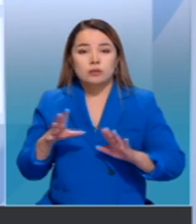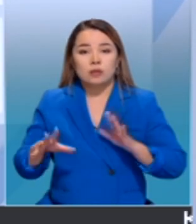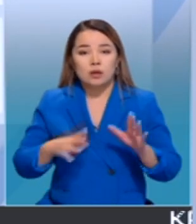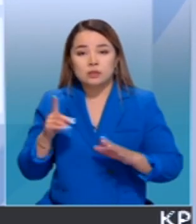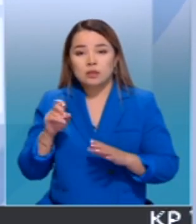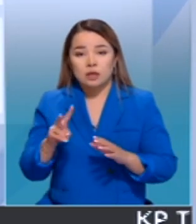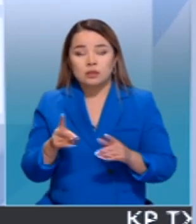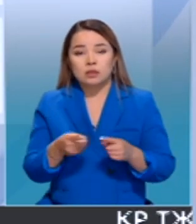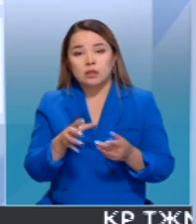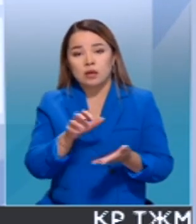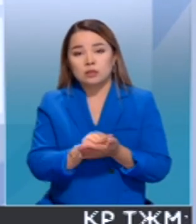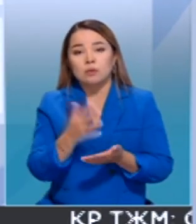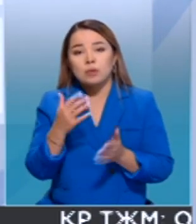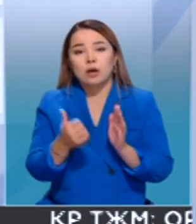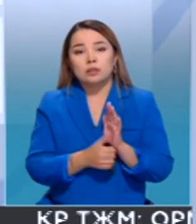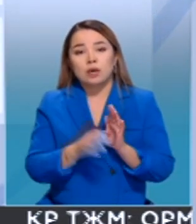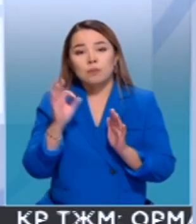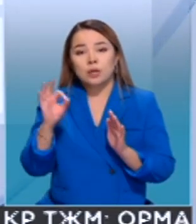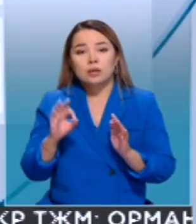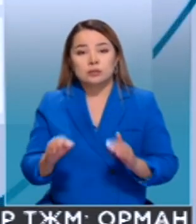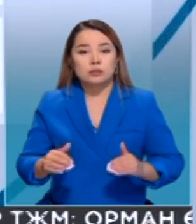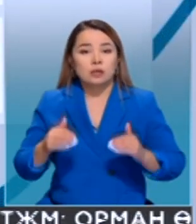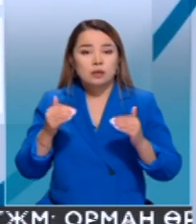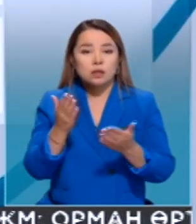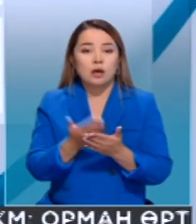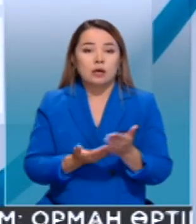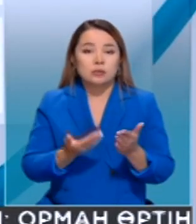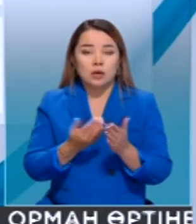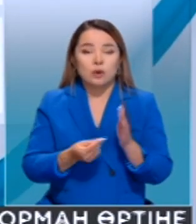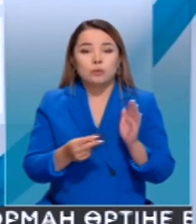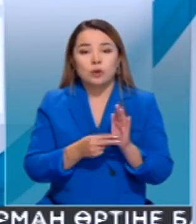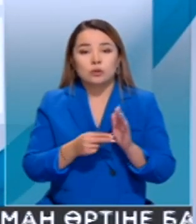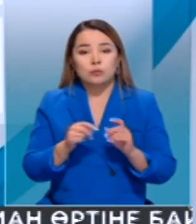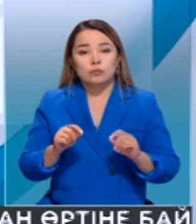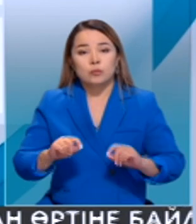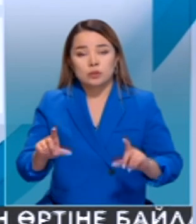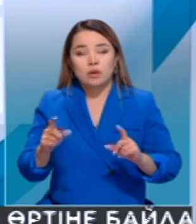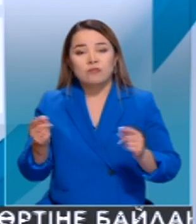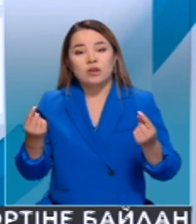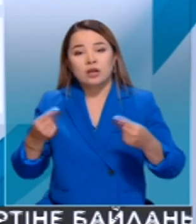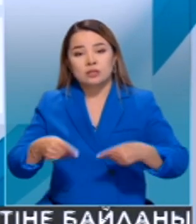дүкендерді жалдау 5-6%-ке қымбаттады. Сарапшылар бағаның көтерілуін